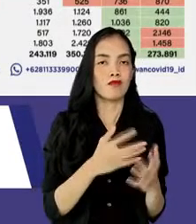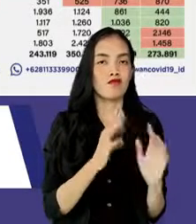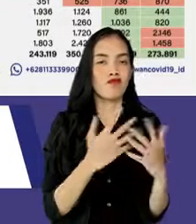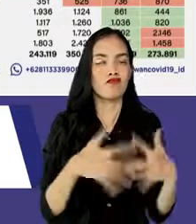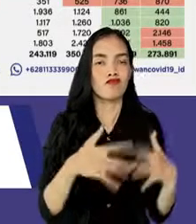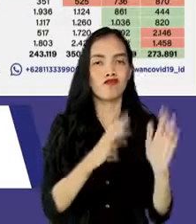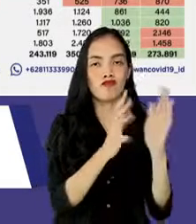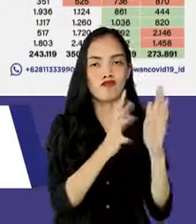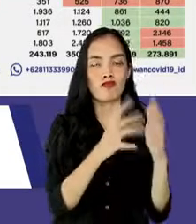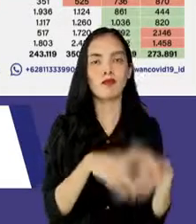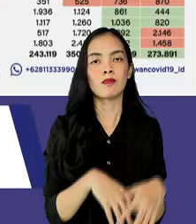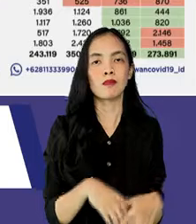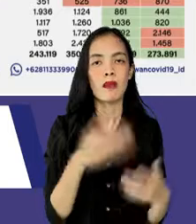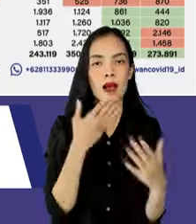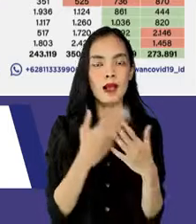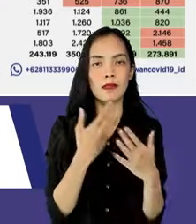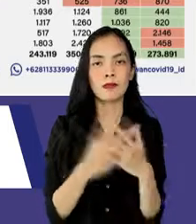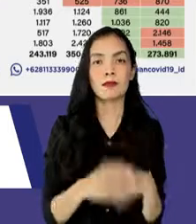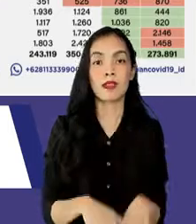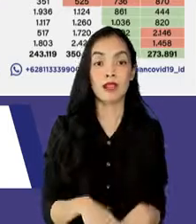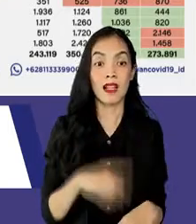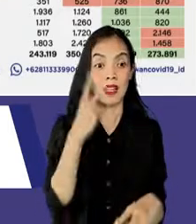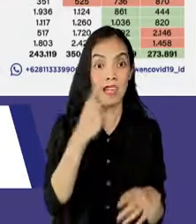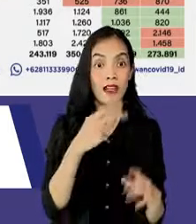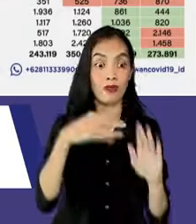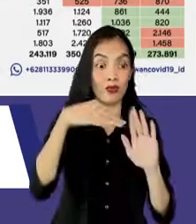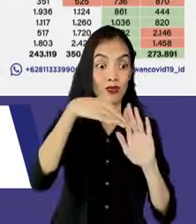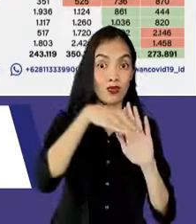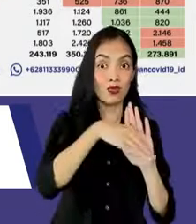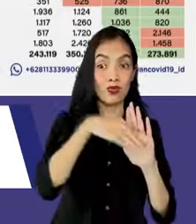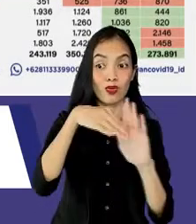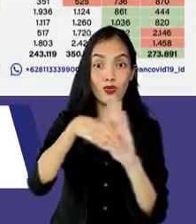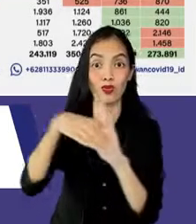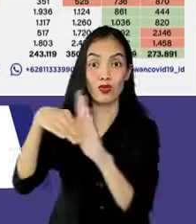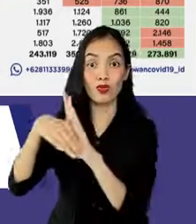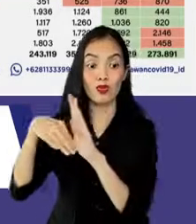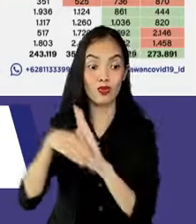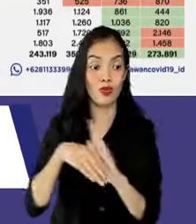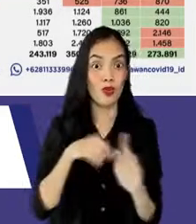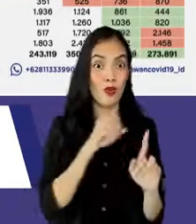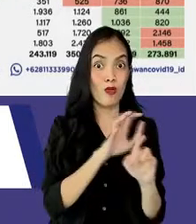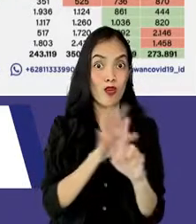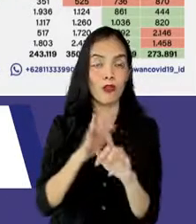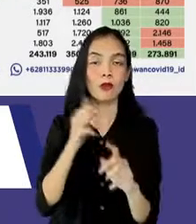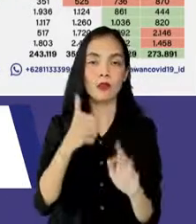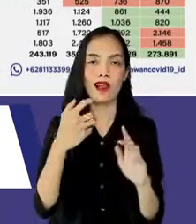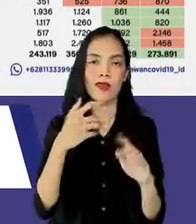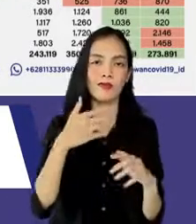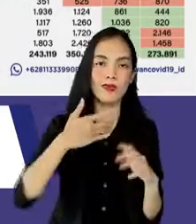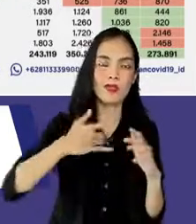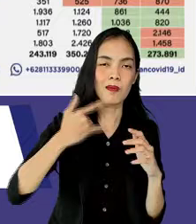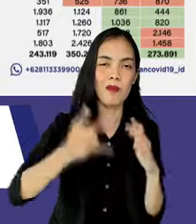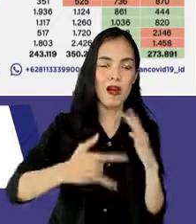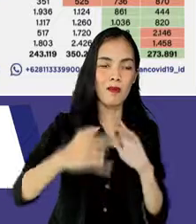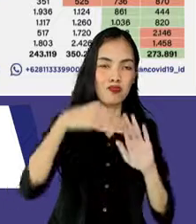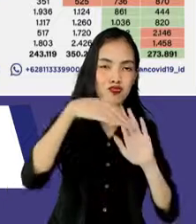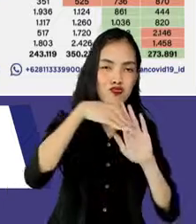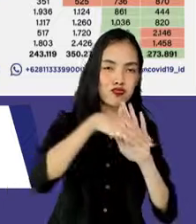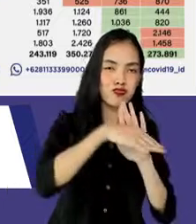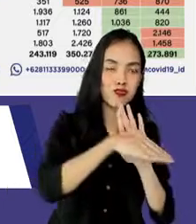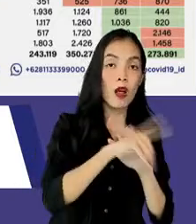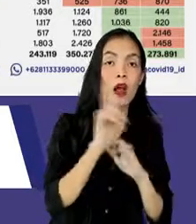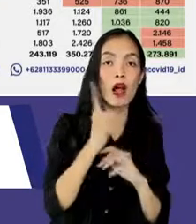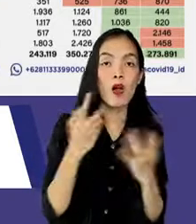optimis bahwa kedepannya angka kasus positif dan positif itrade dapat terus menurun jika Pemerintah Daerah